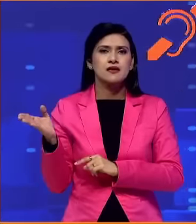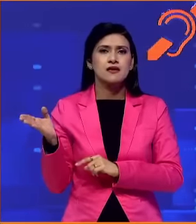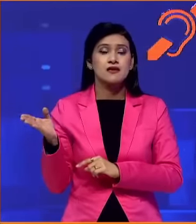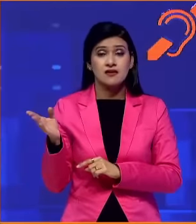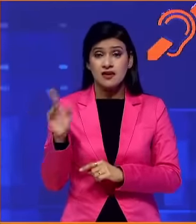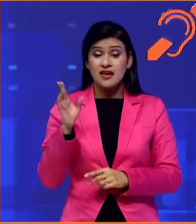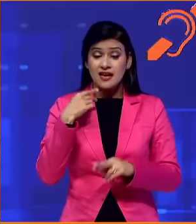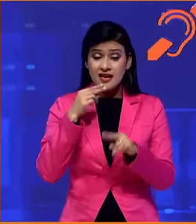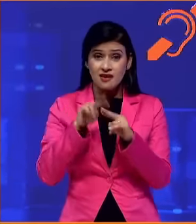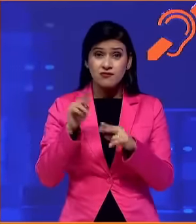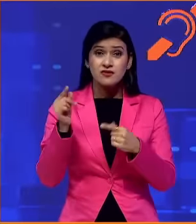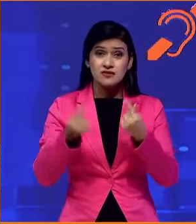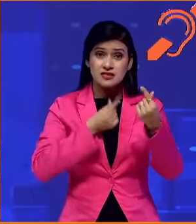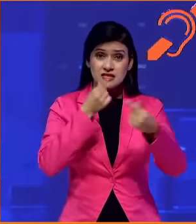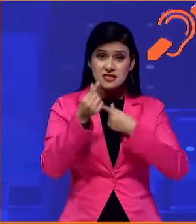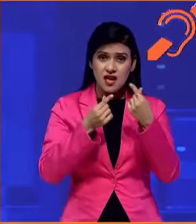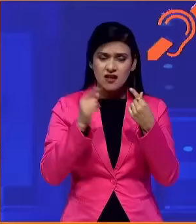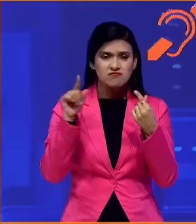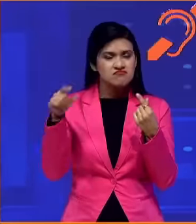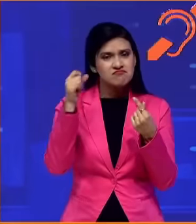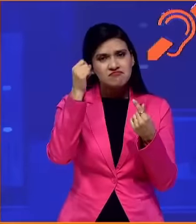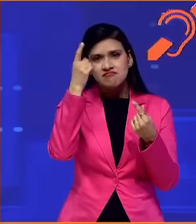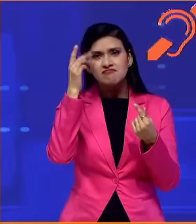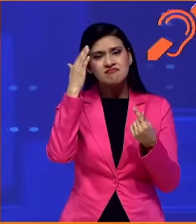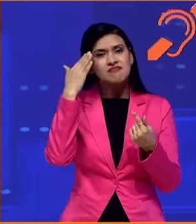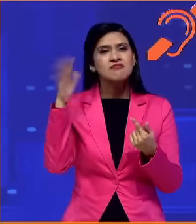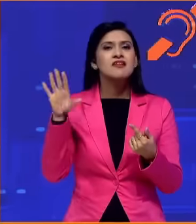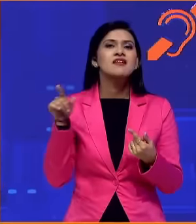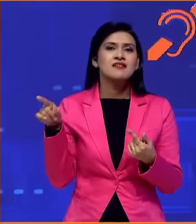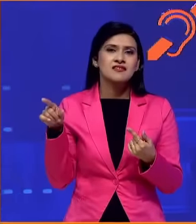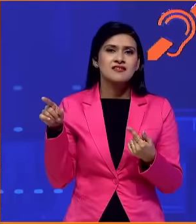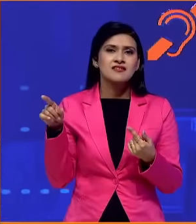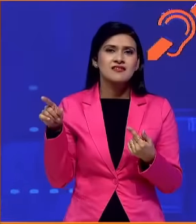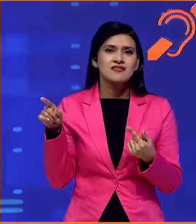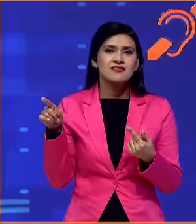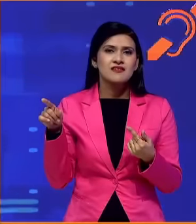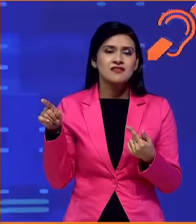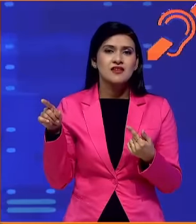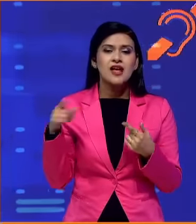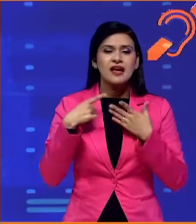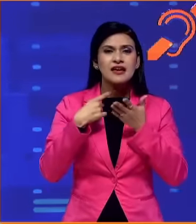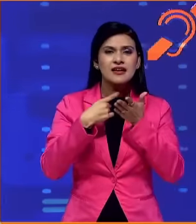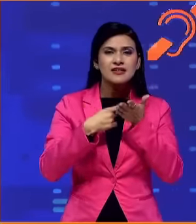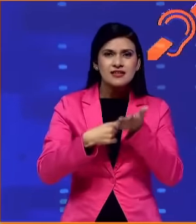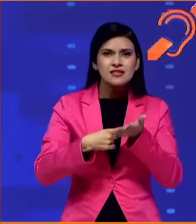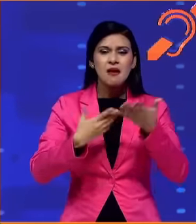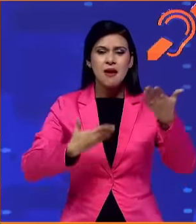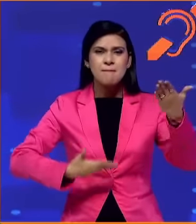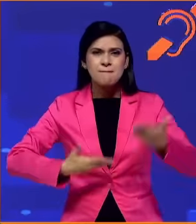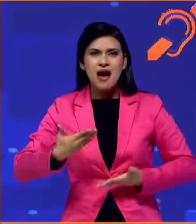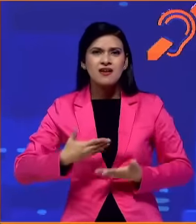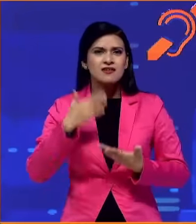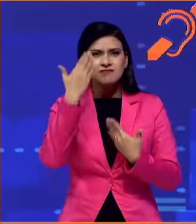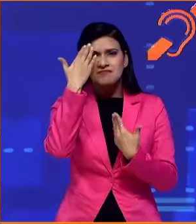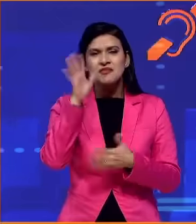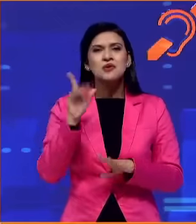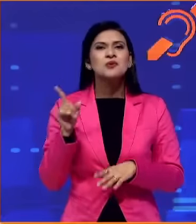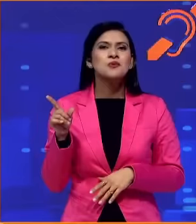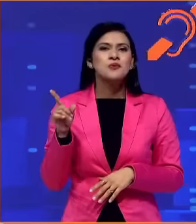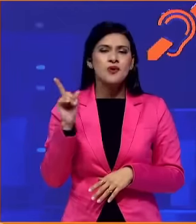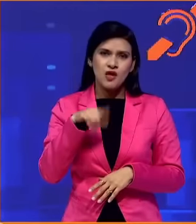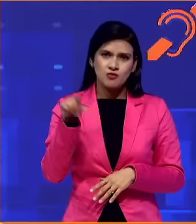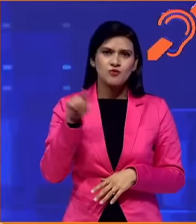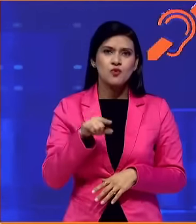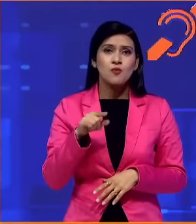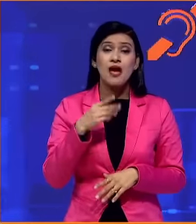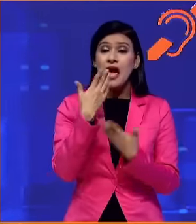अपमानकररहाहै।यहएक अपमानहैक्योंकिउसमेंनतो समझहैऔरनहीबुनियादीशिष्टाचार;उसमेंइसबातकी समझकाअभावहै